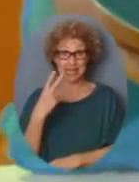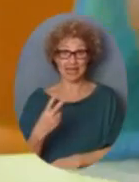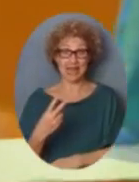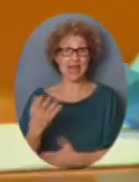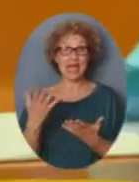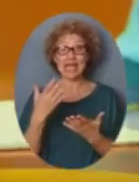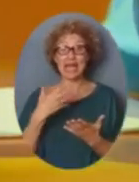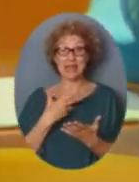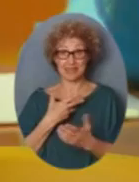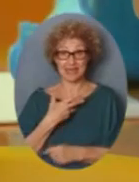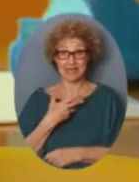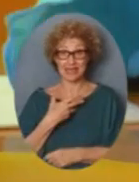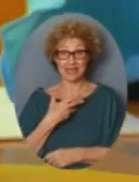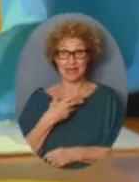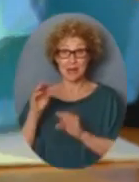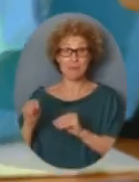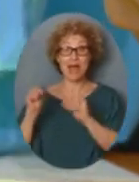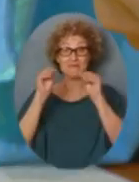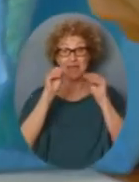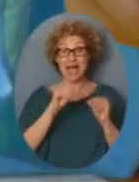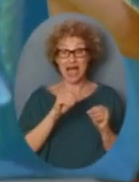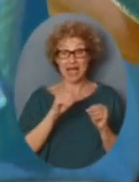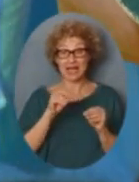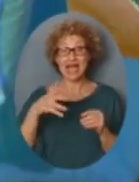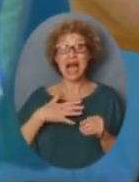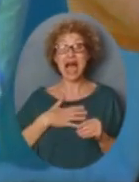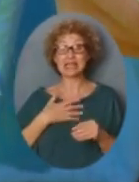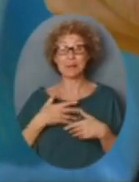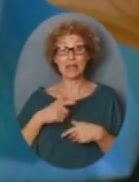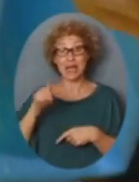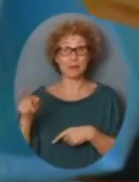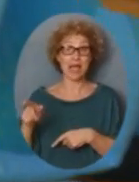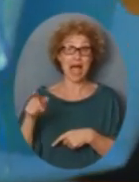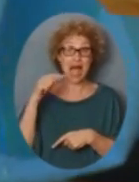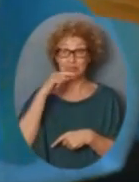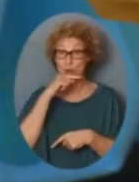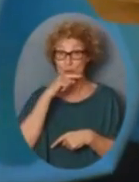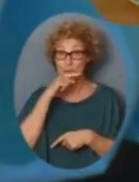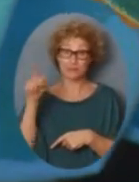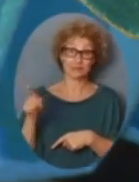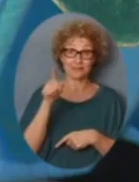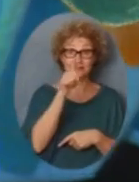איך אני מעבירה את חג השמח מהתפוח האדום לירוק. תראה.